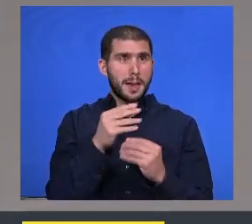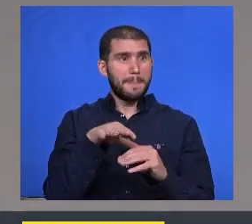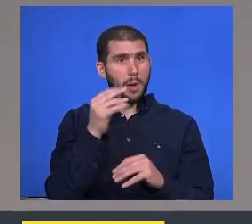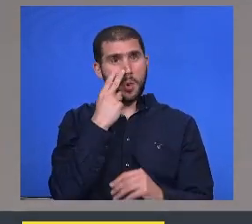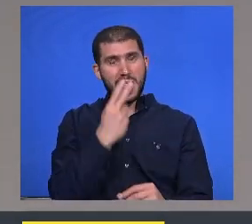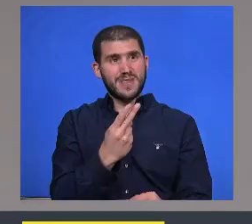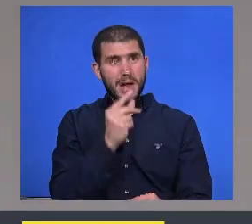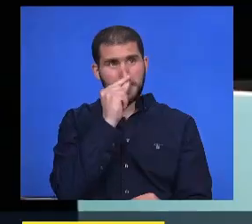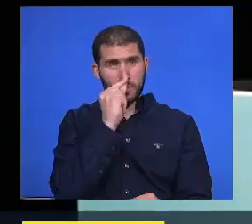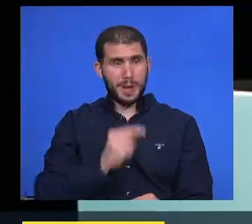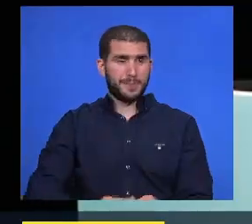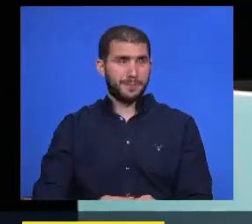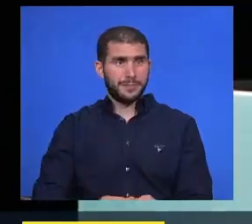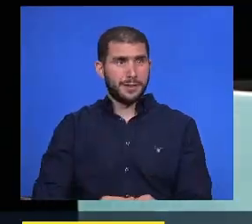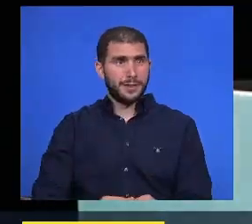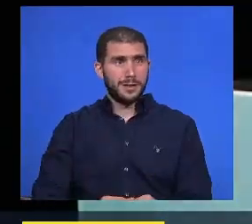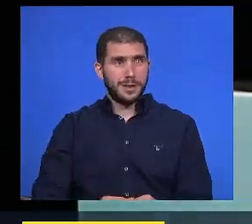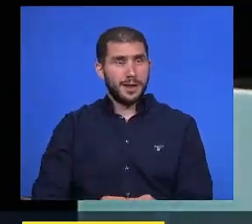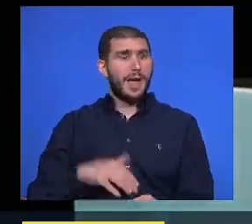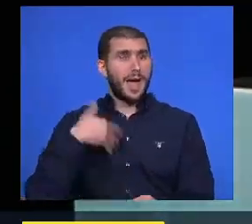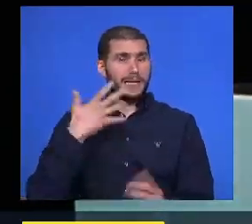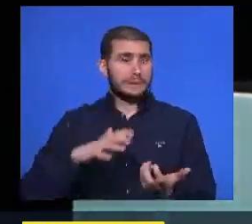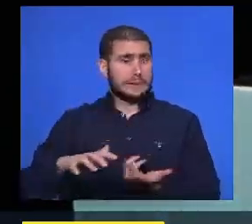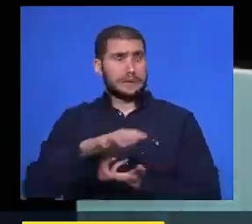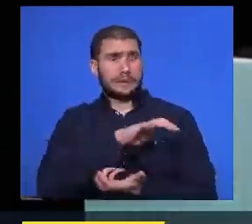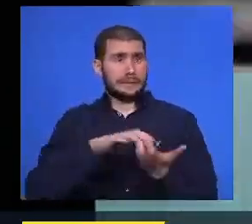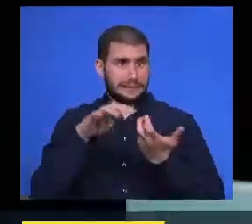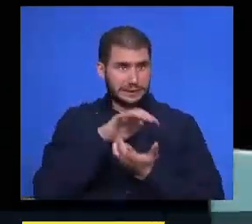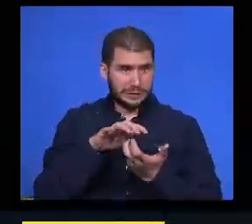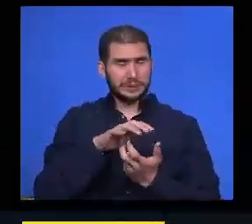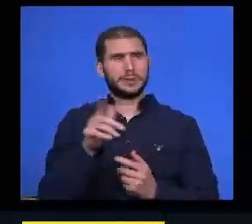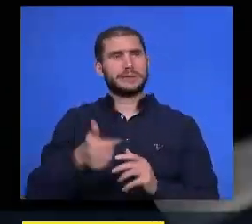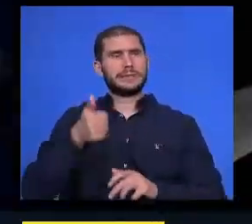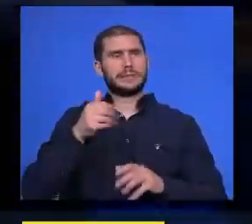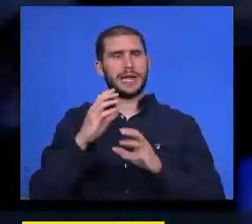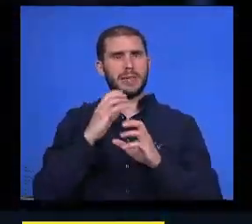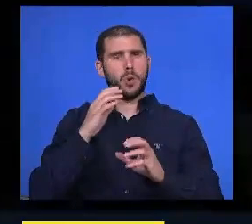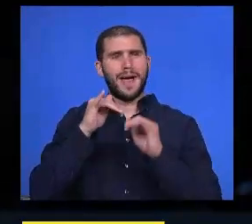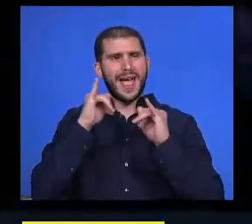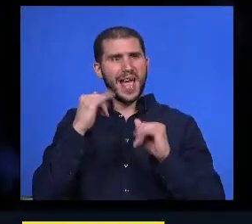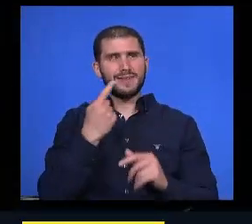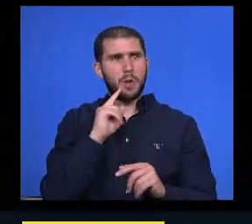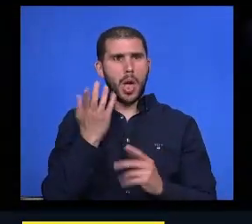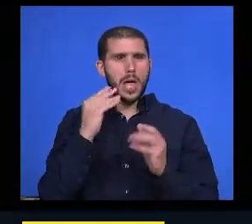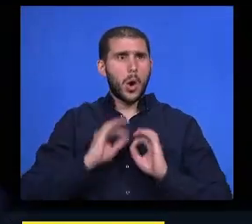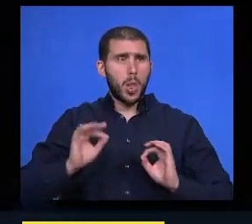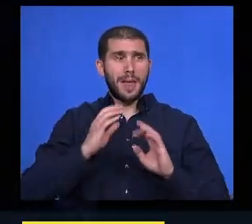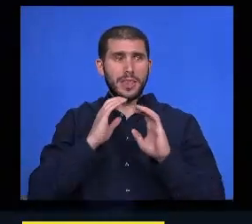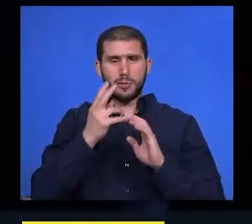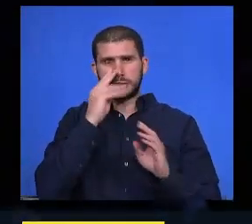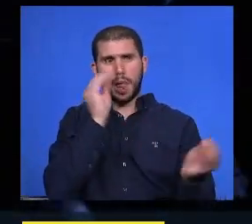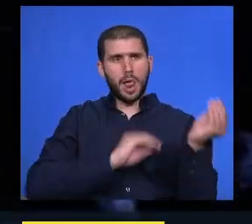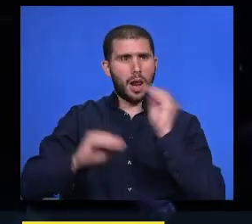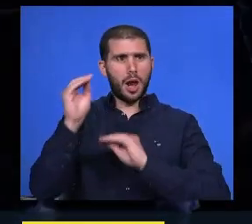הם לבקר בדובאי. לאחר הסערה שנוצרה, הצהירה שרת התחבורה רגב, לא היה כלום. התקשורת ניסתה לייצר